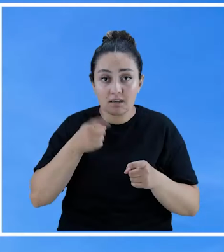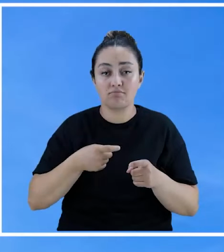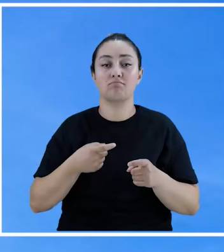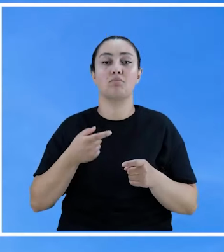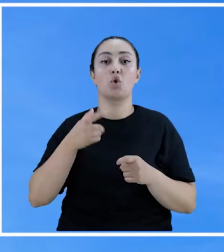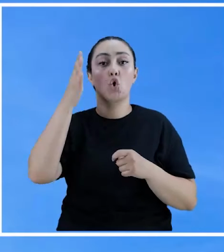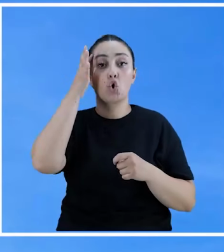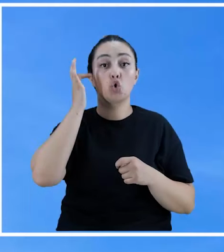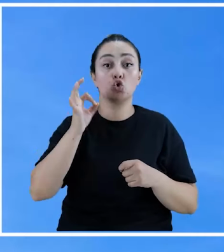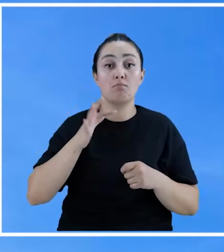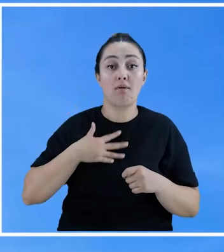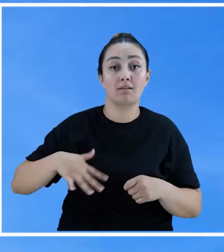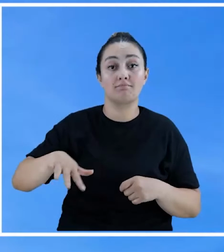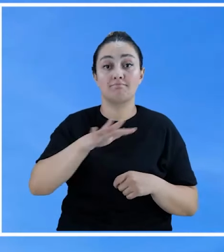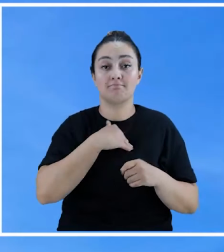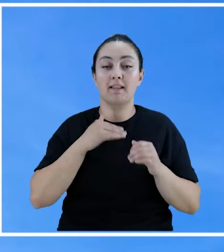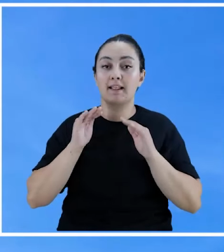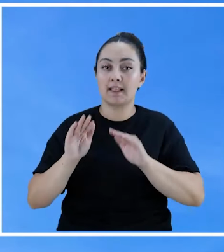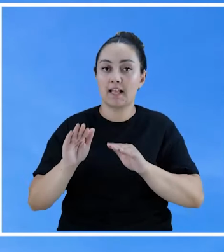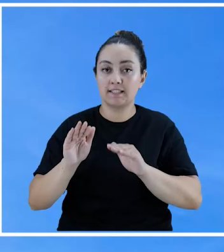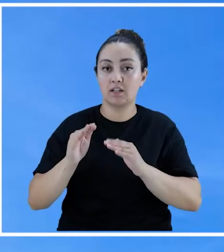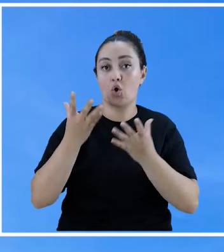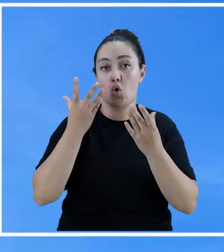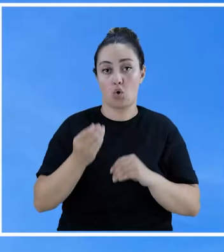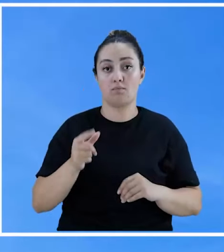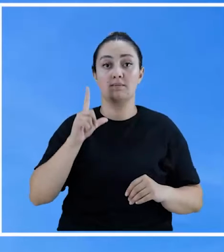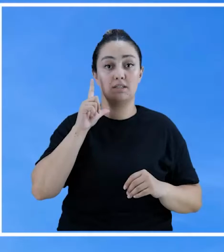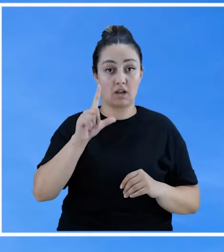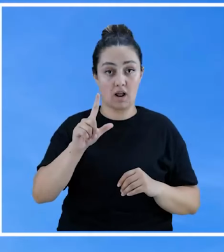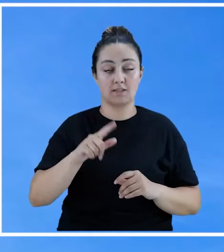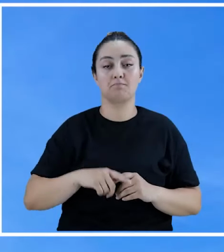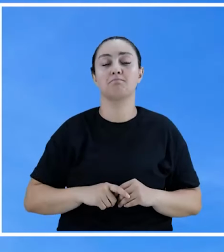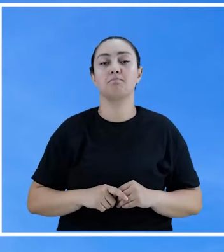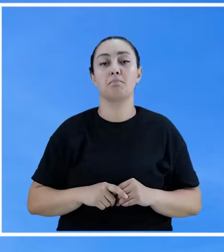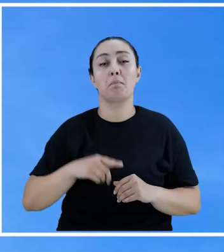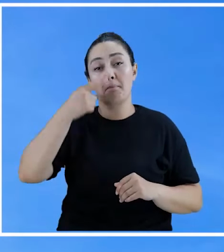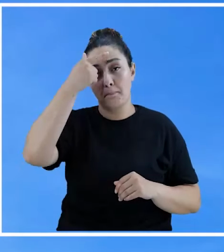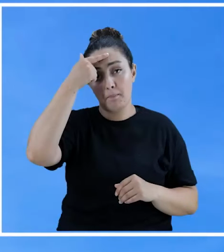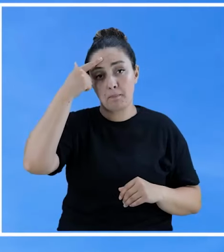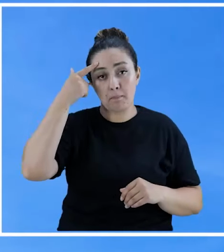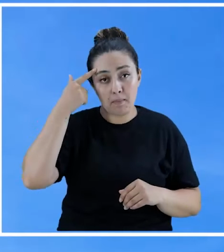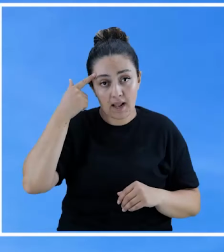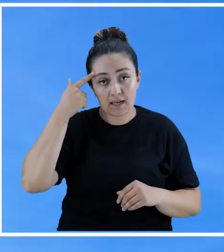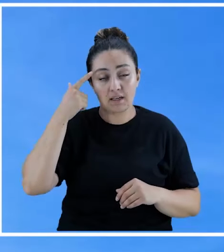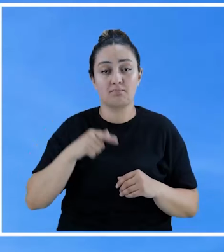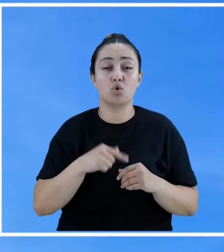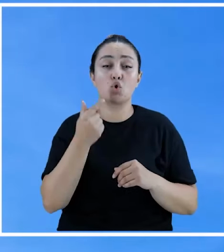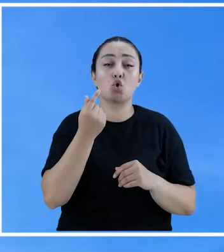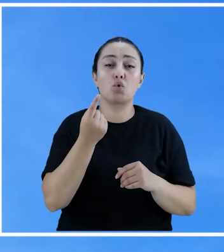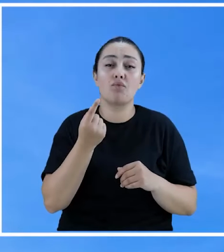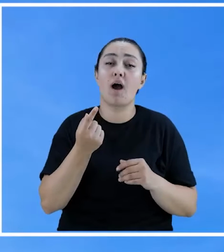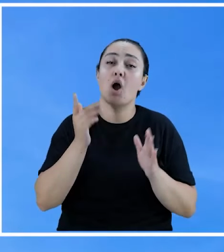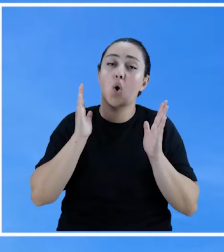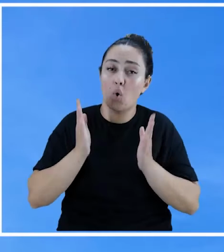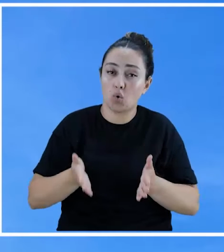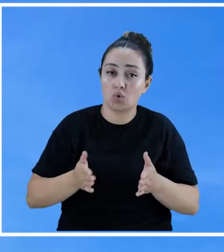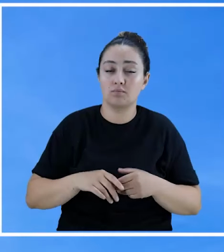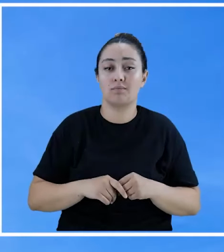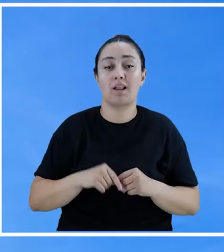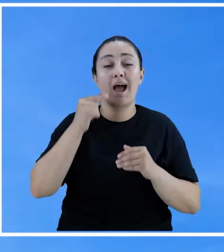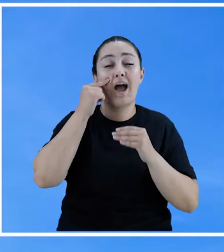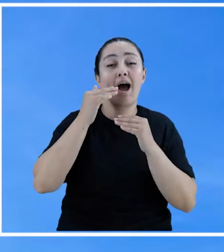farkındalığına biz uzmanlarca desteklenmesi gerekir. Ve belki ufak da